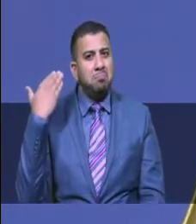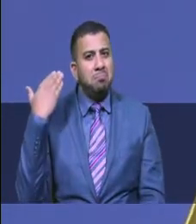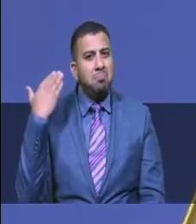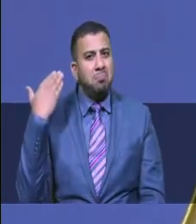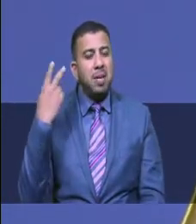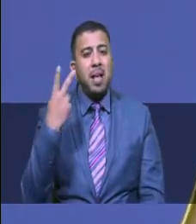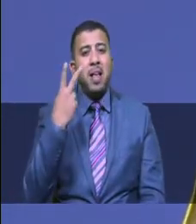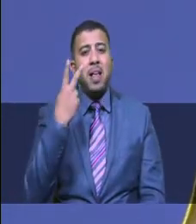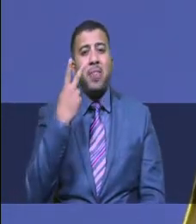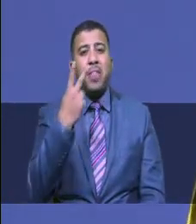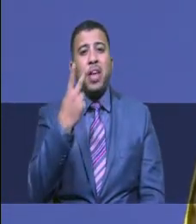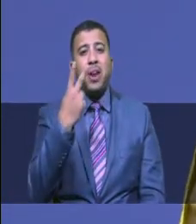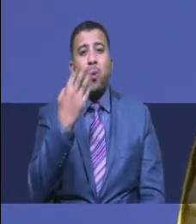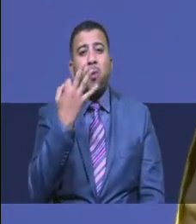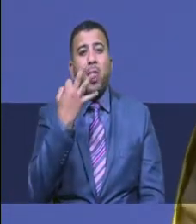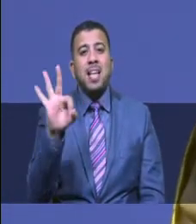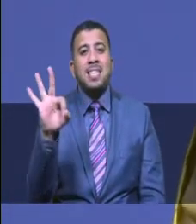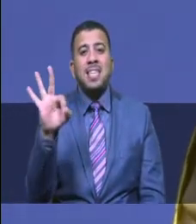32 سنة